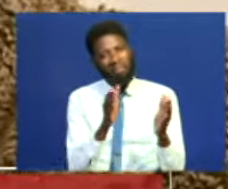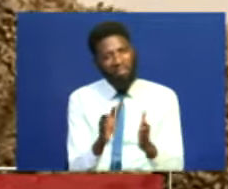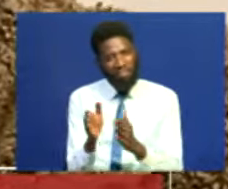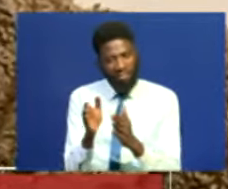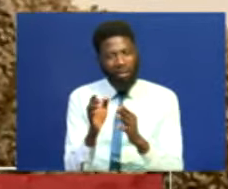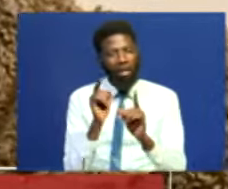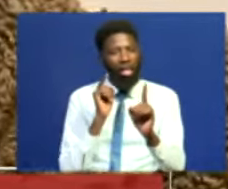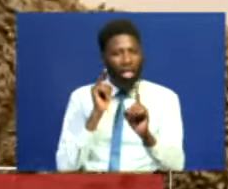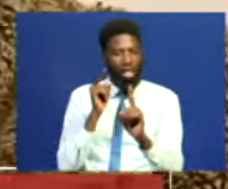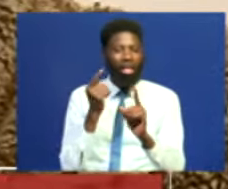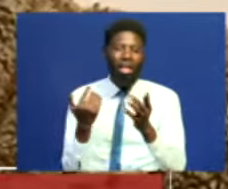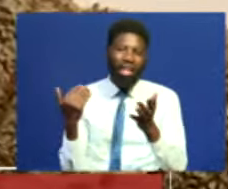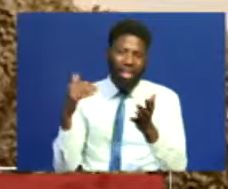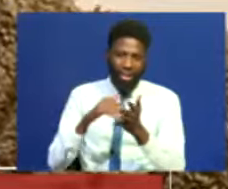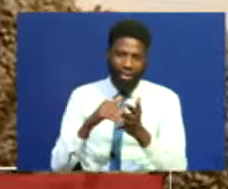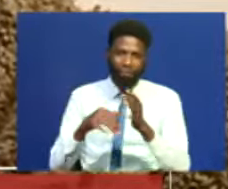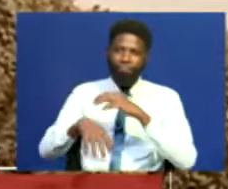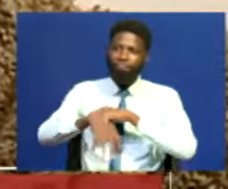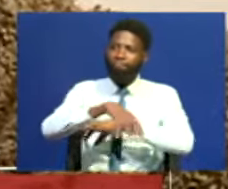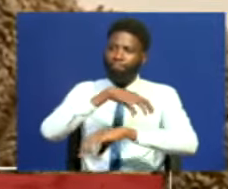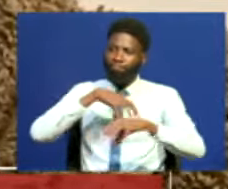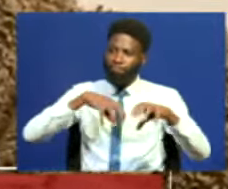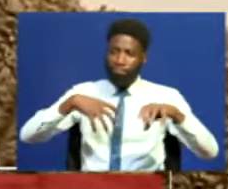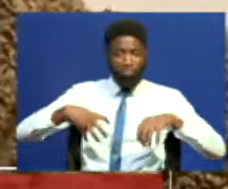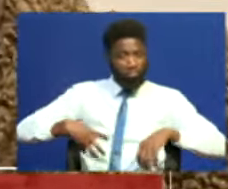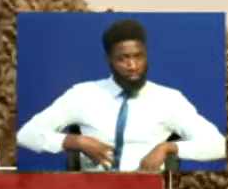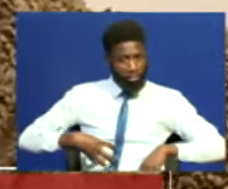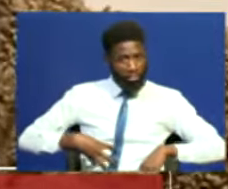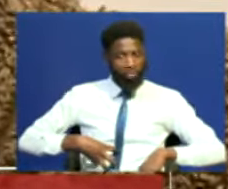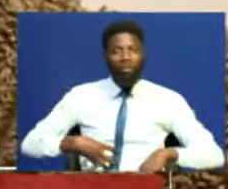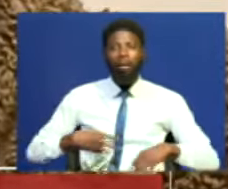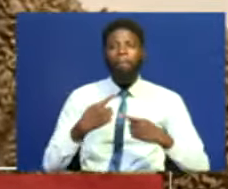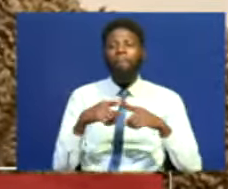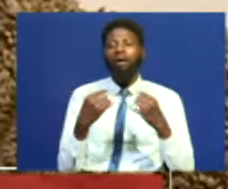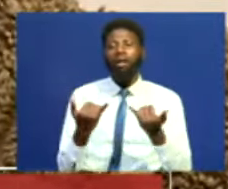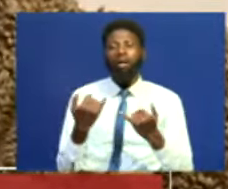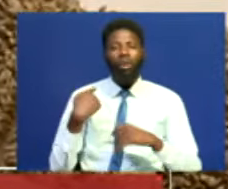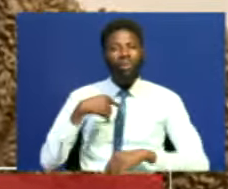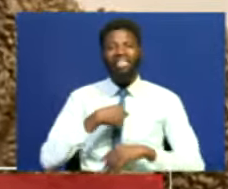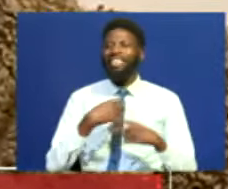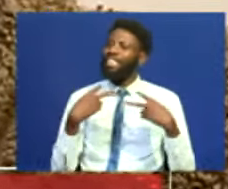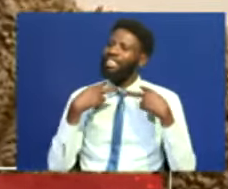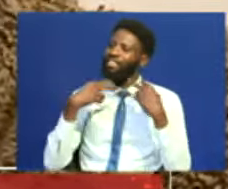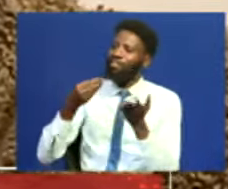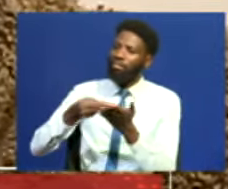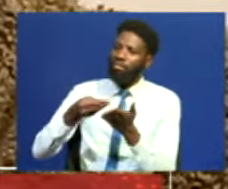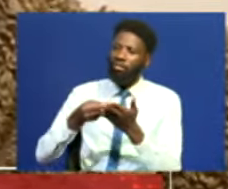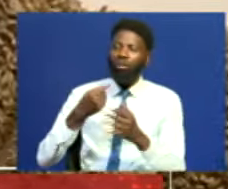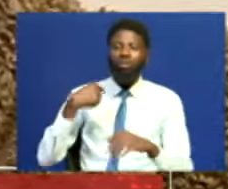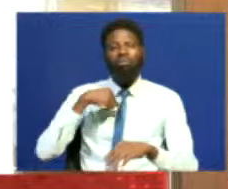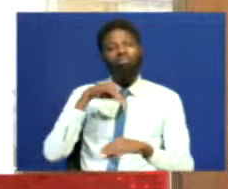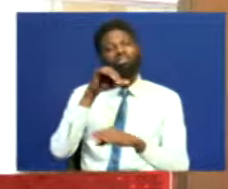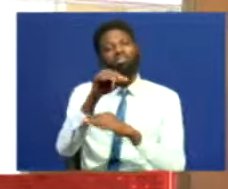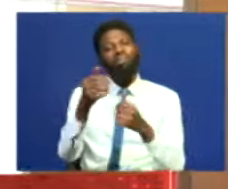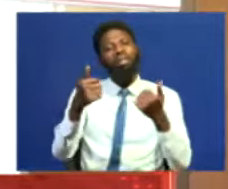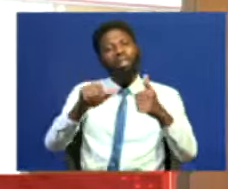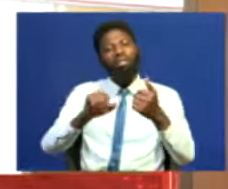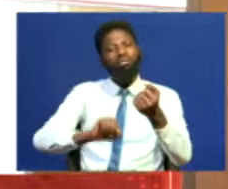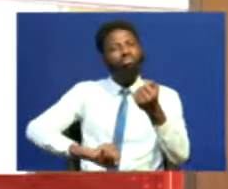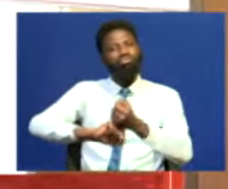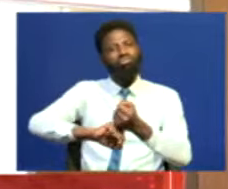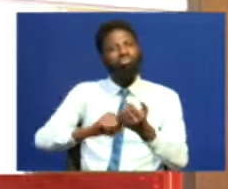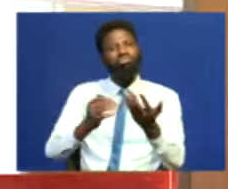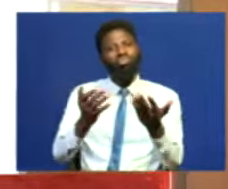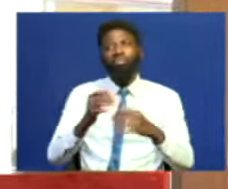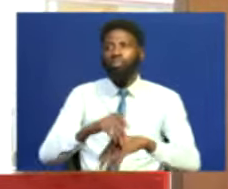transplant, but we are stuck for finances. Humbly appealing for any possible support. Jane Gidere